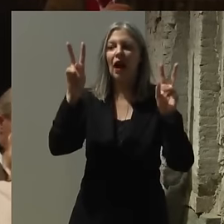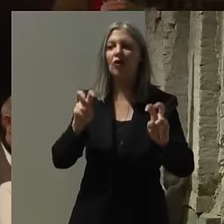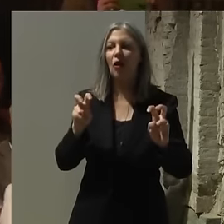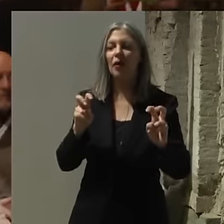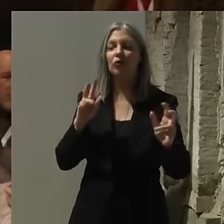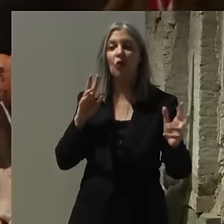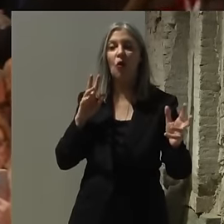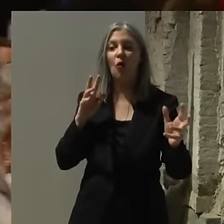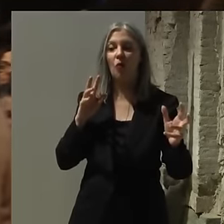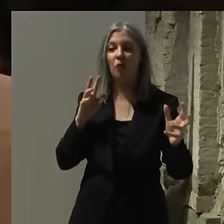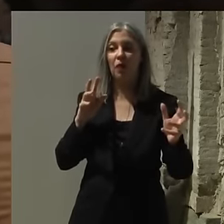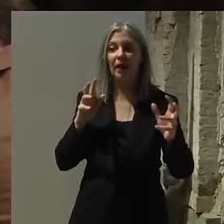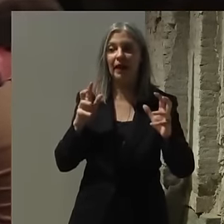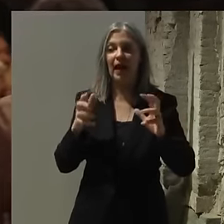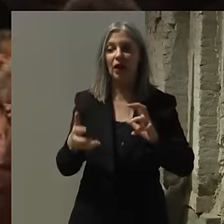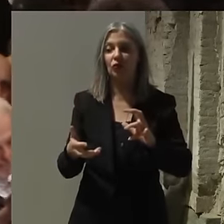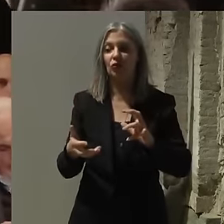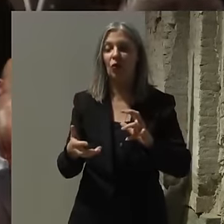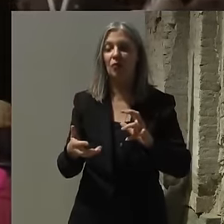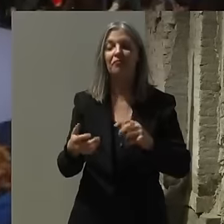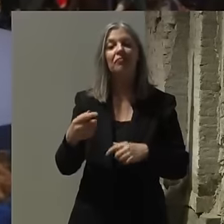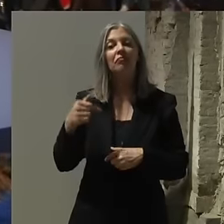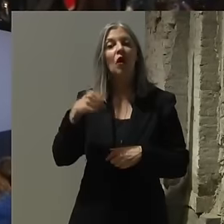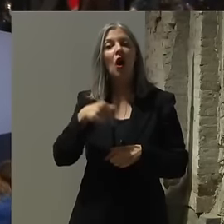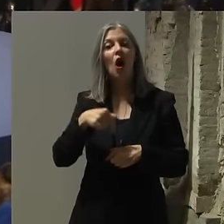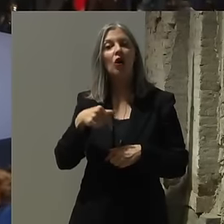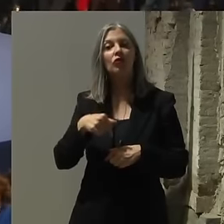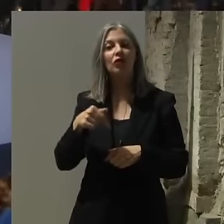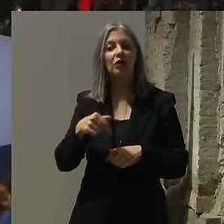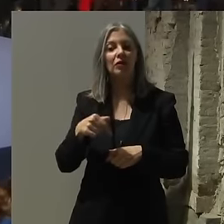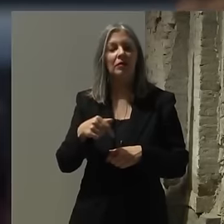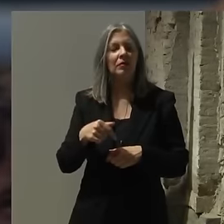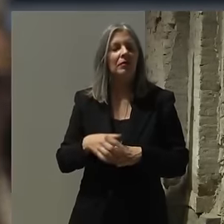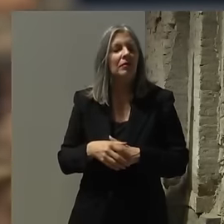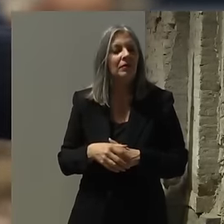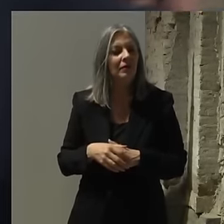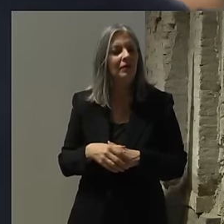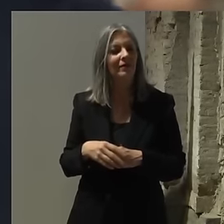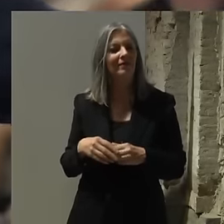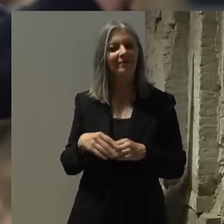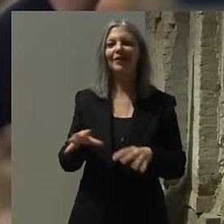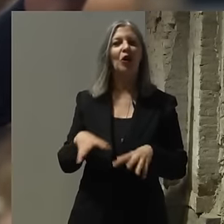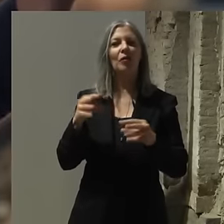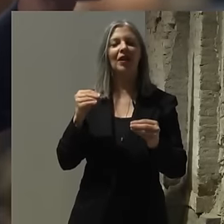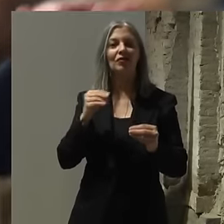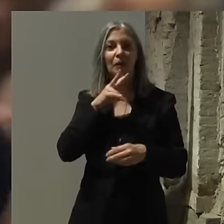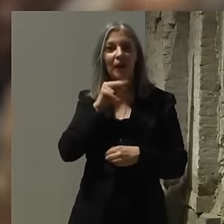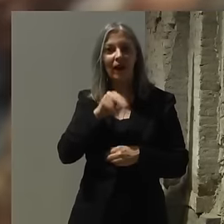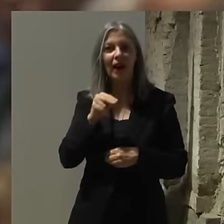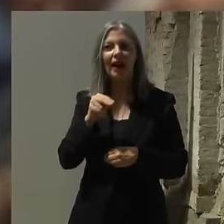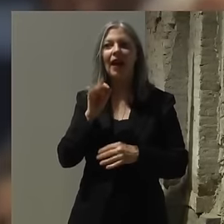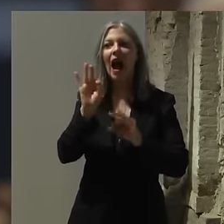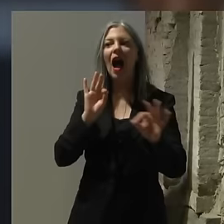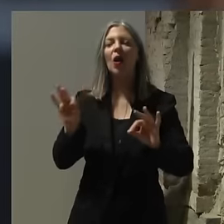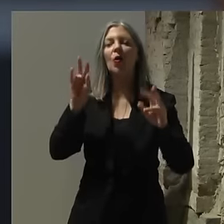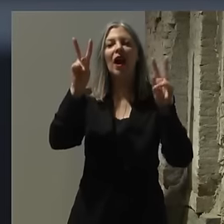perché oggi parleremo in un paio di momenti di giustizia. A proposito, il